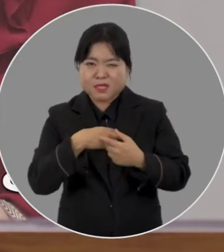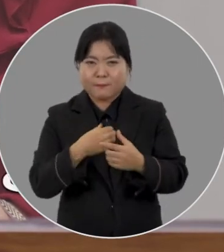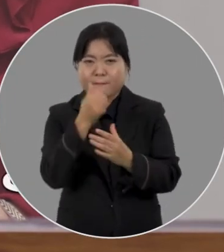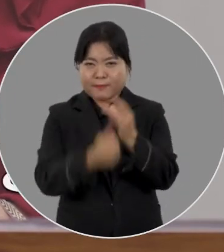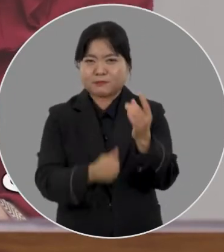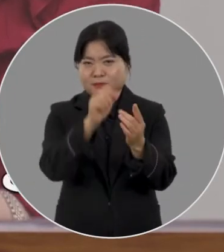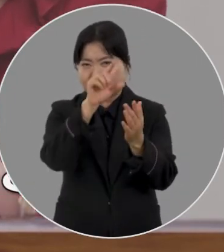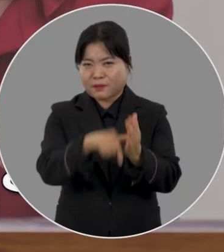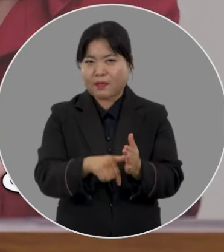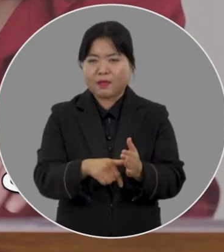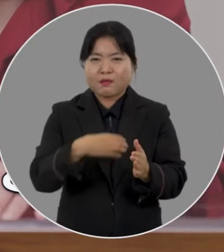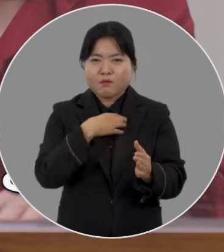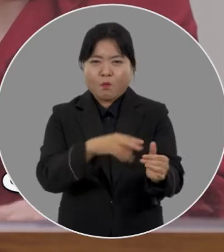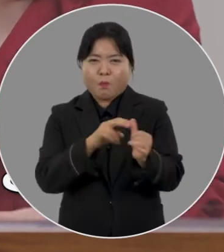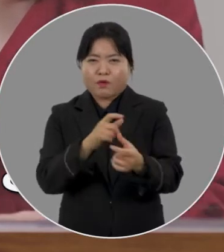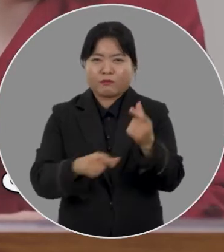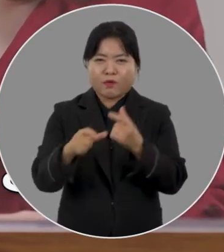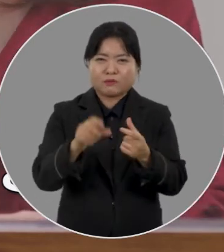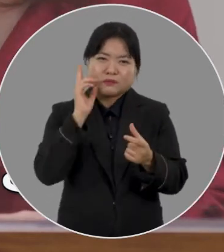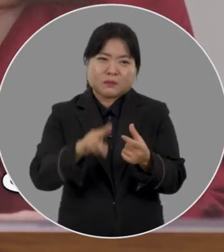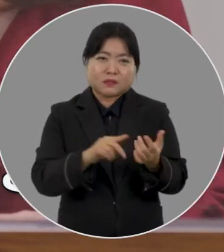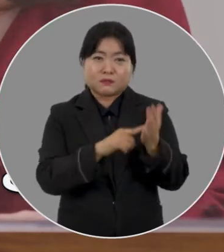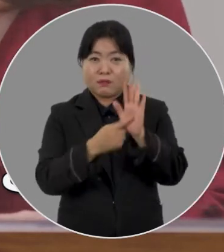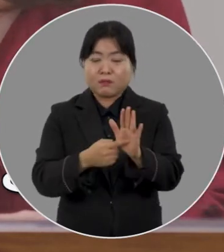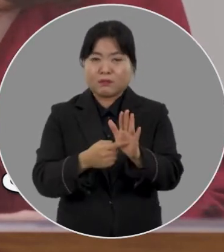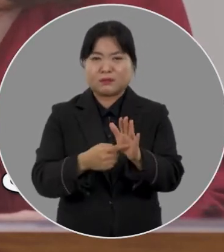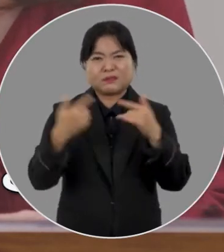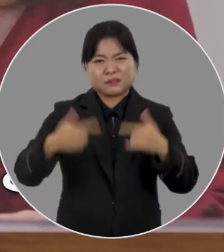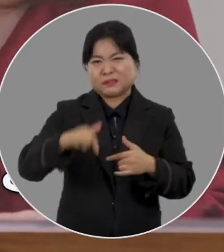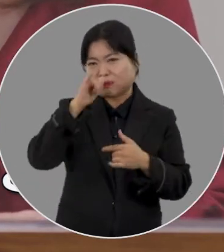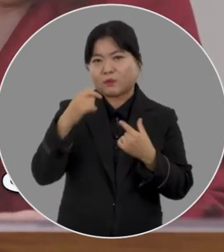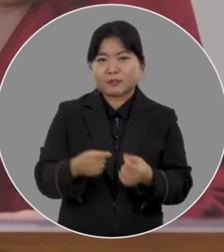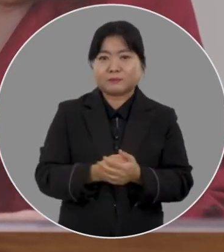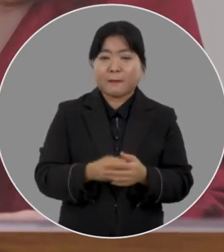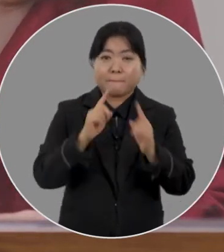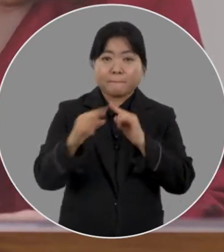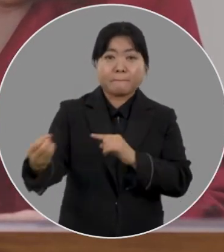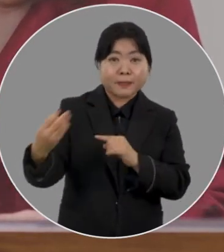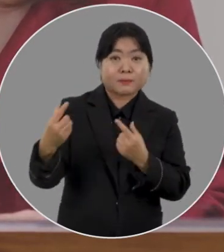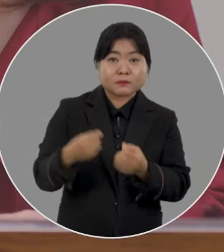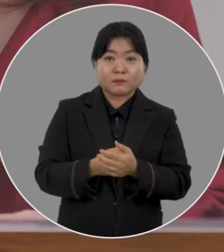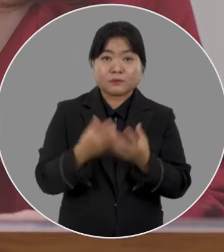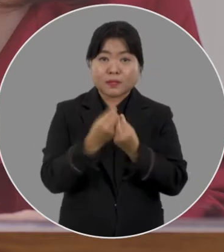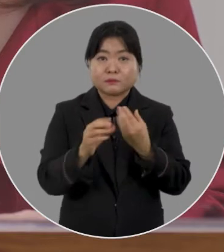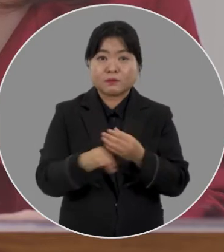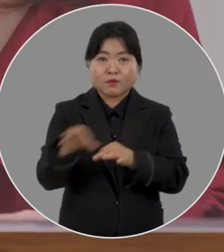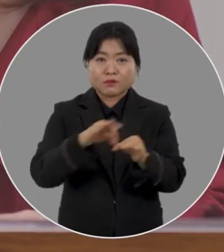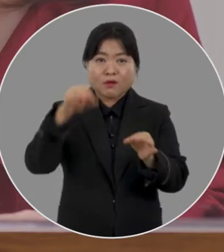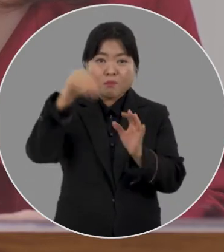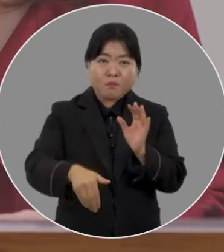위기에 빠졌을 때 혐오가 더 극단화되는 경향이 늘 있었던 것 같습니다. 뭐 말씀하신 것처럼 예를 들면 경제가